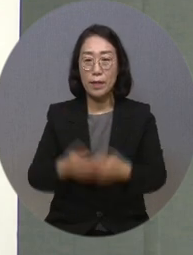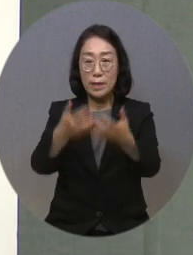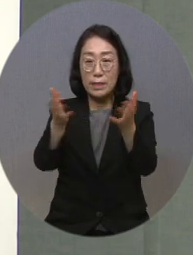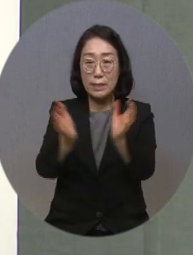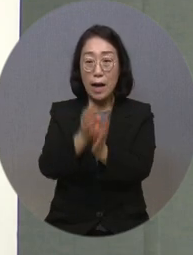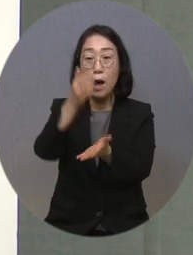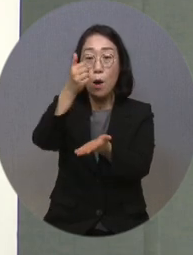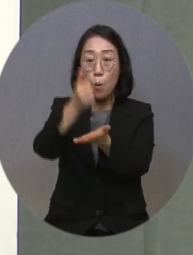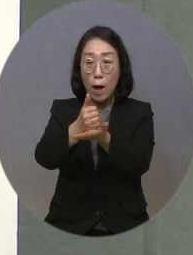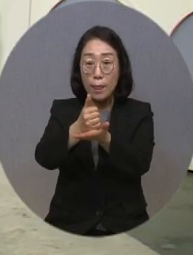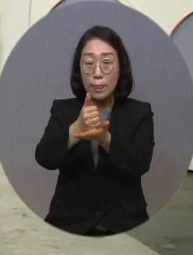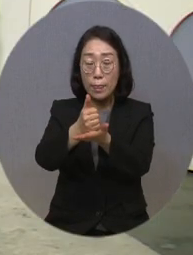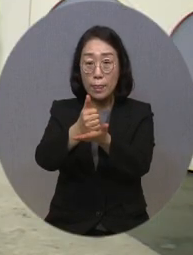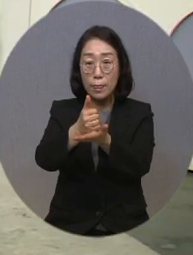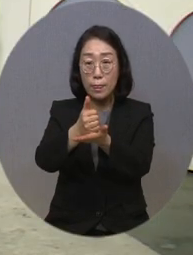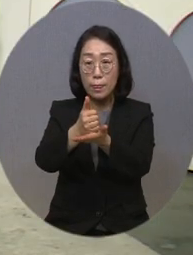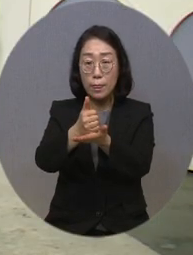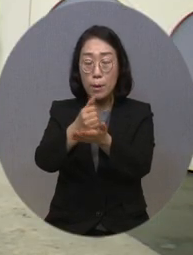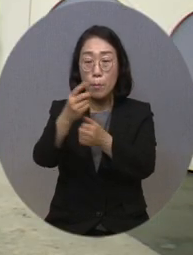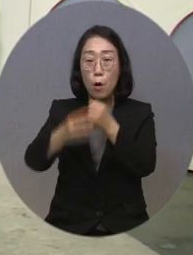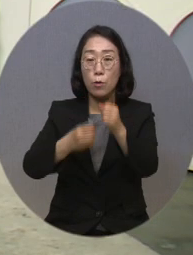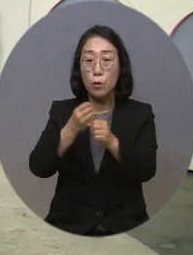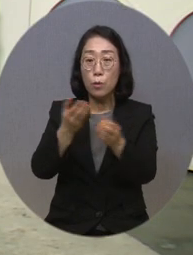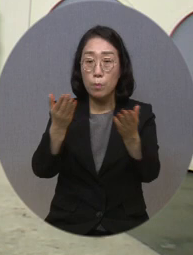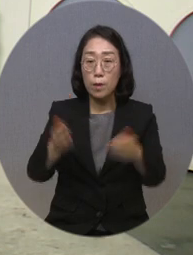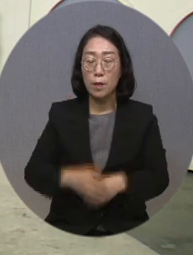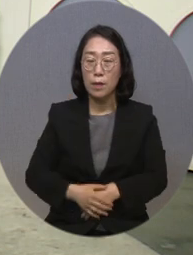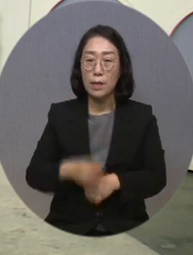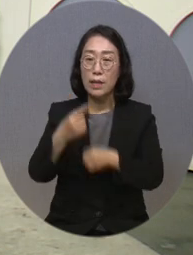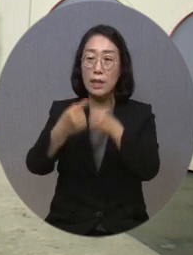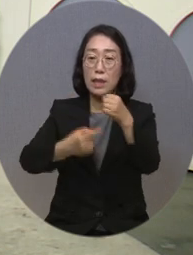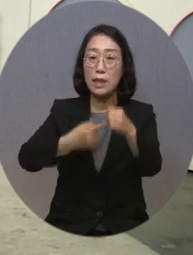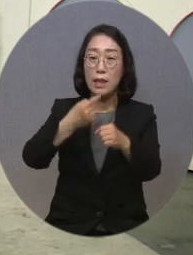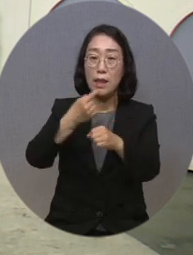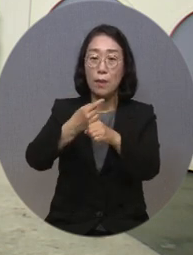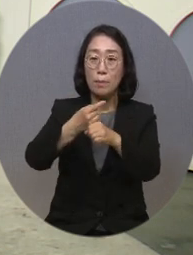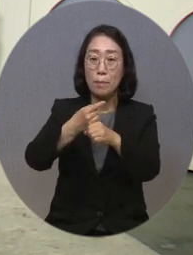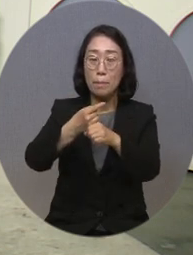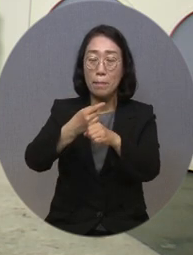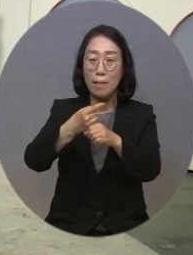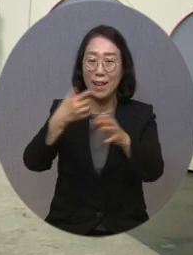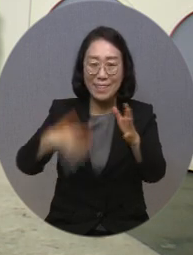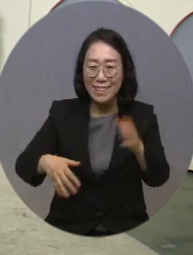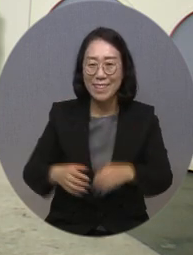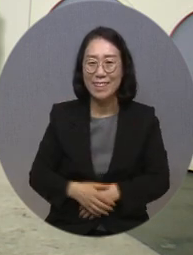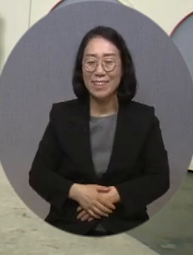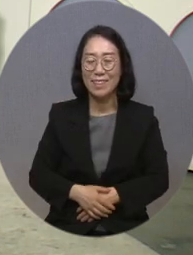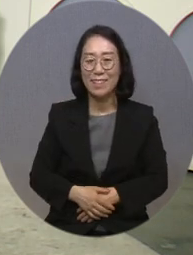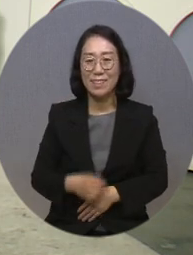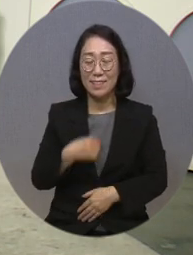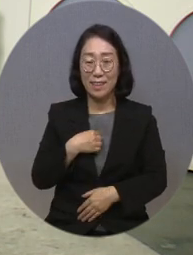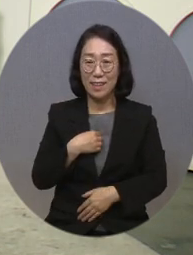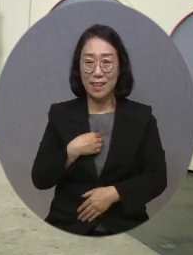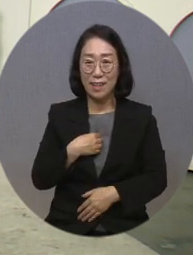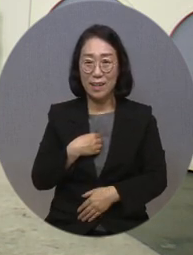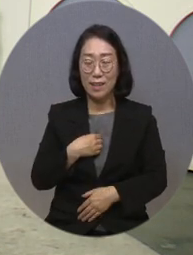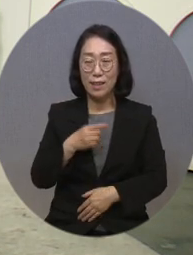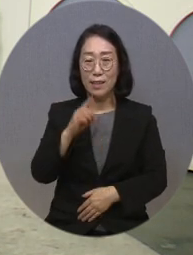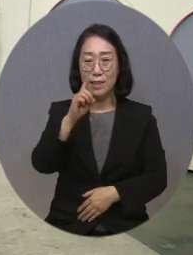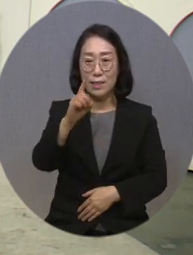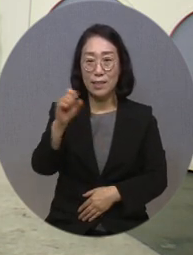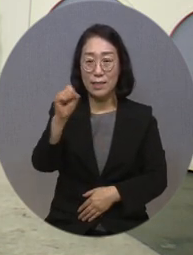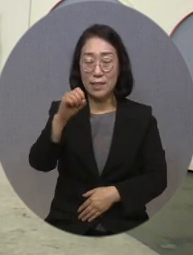장관을 몇 년 하셨죠? 장관을 제가 1년 못했습니다. 아. 예전에는 그때는 그때 제가 DJP